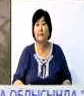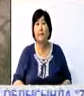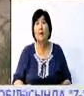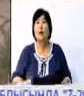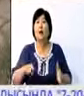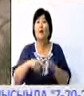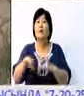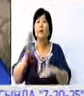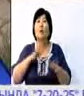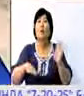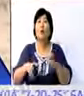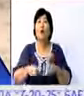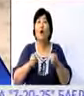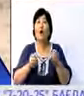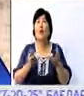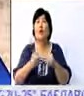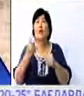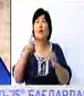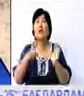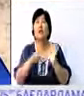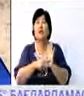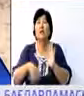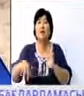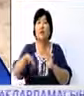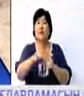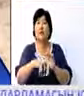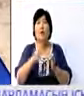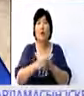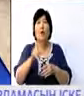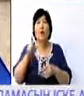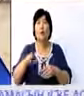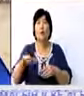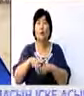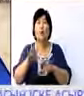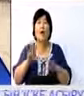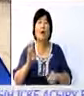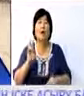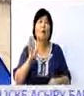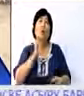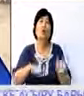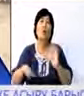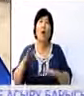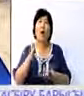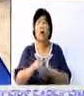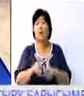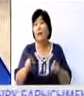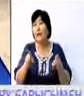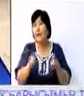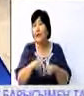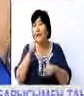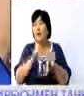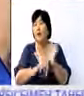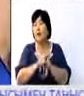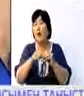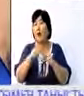Шахар бойынша суға түсуге қауіпті саналатын 27 жабайы жағажай бар екен. Тұрғындар көбіне осындай аумақтарға барып суға шомылады. Салдарынан жыл басынан бері